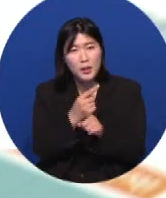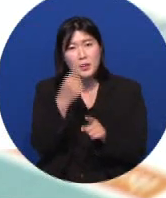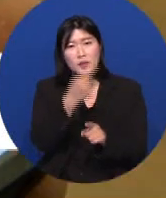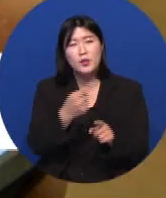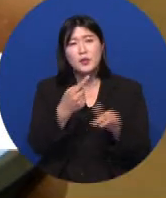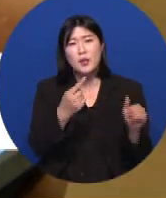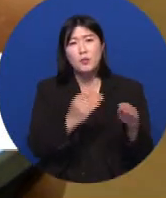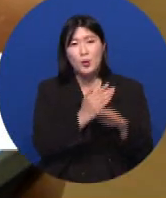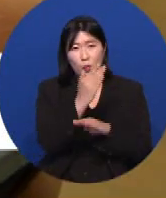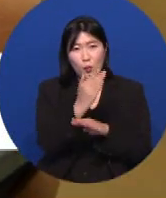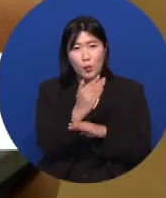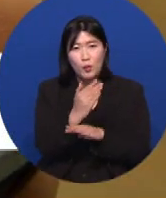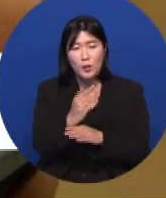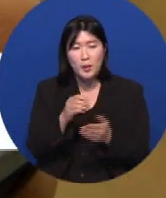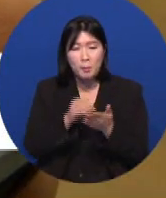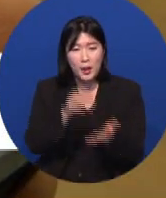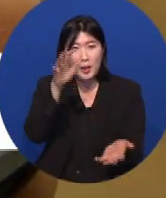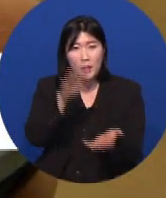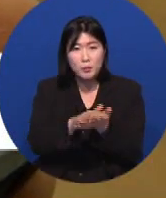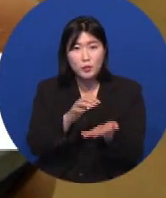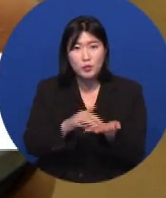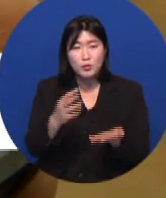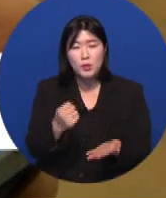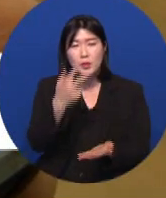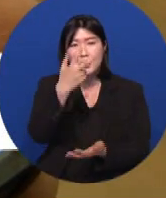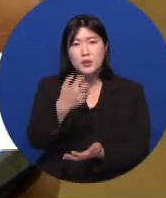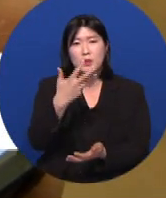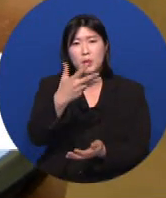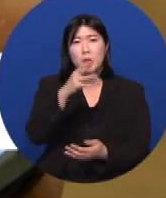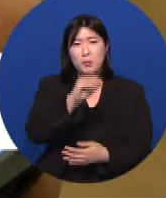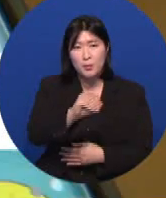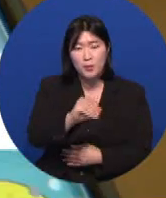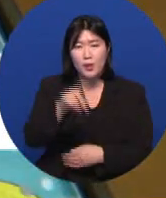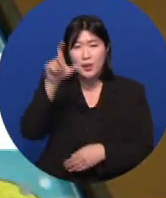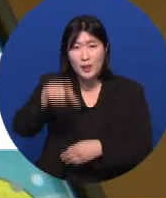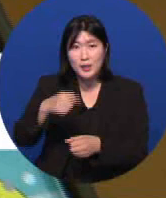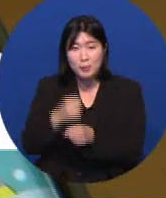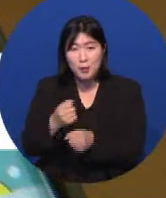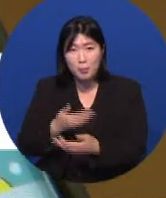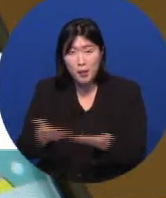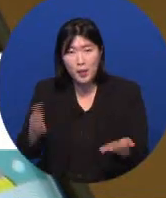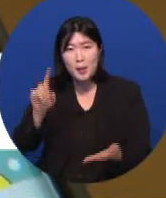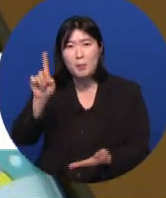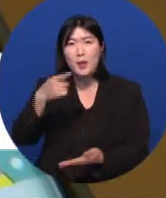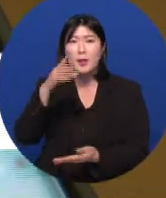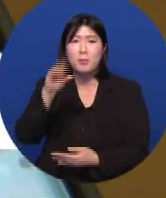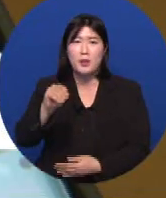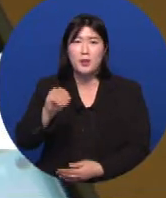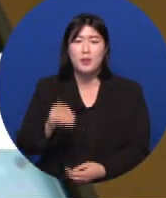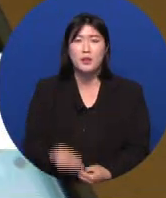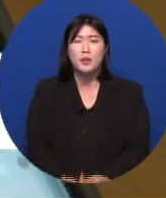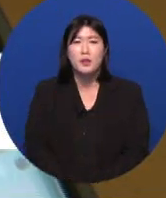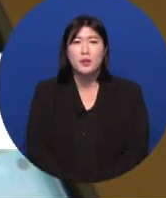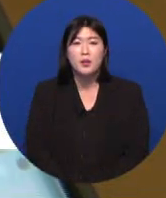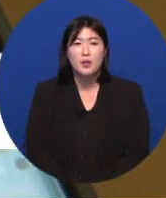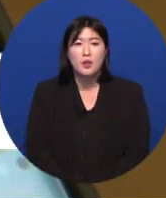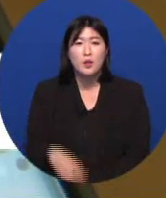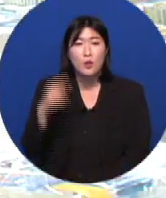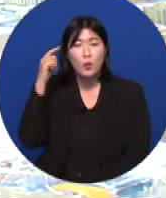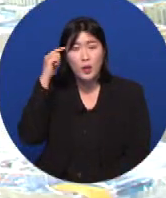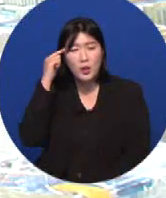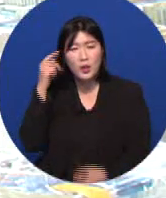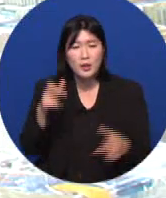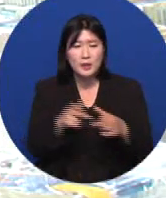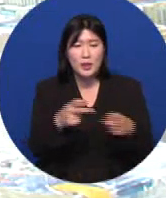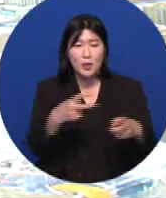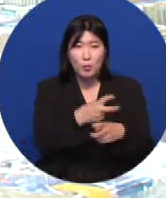대전 총 가입자 수가 78만 명 을 넘겼고 카드발급 또 100만 장을 넘겼다 고 밝혔습니다 또 이달 중